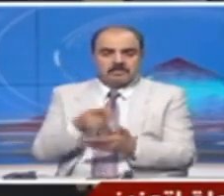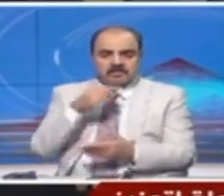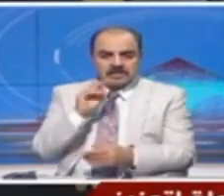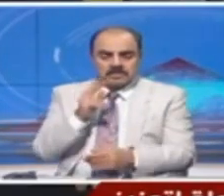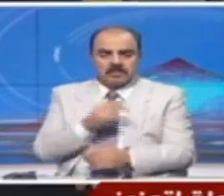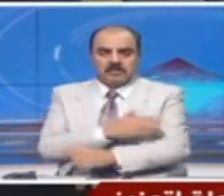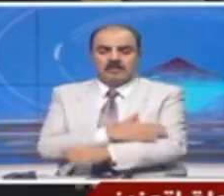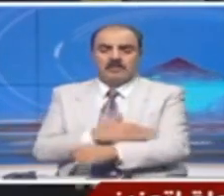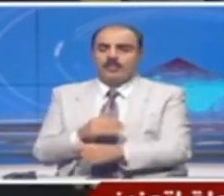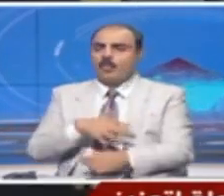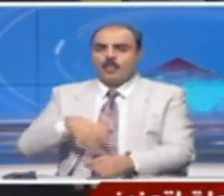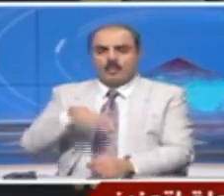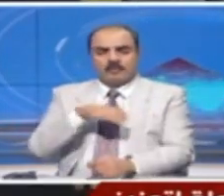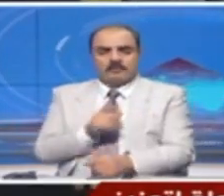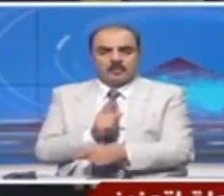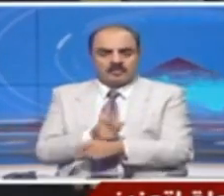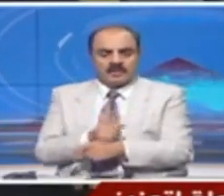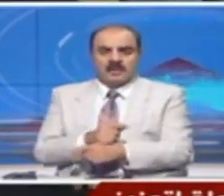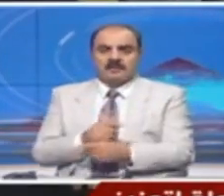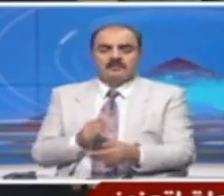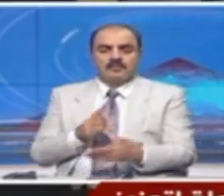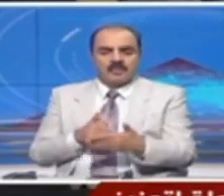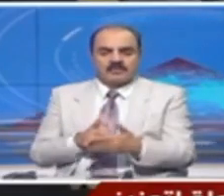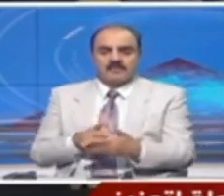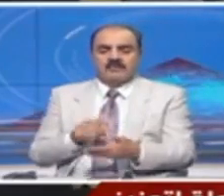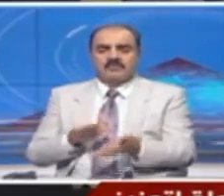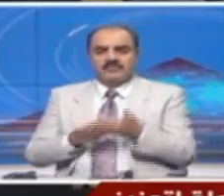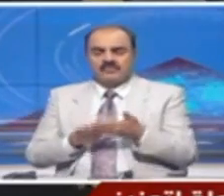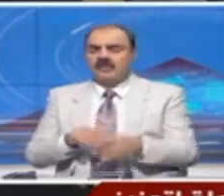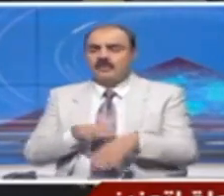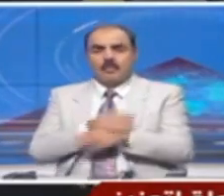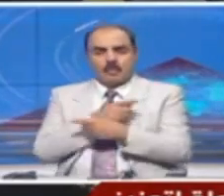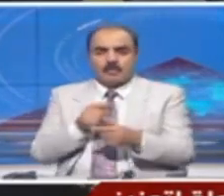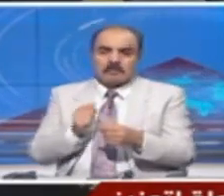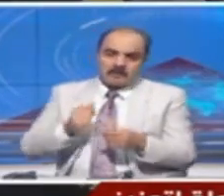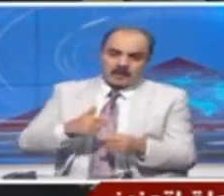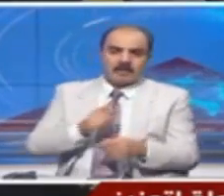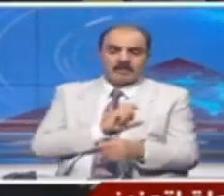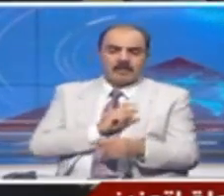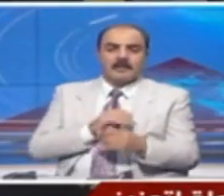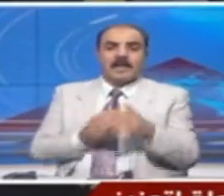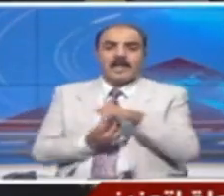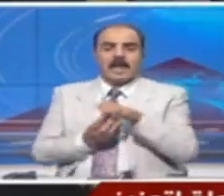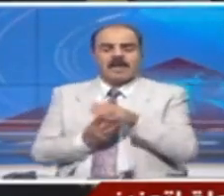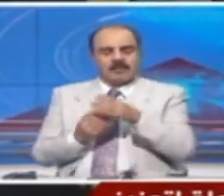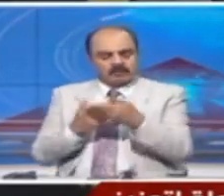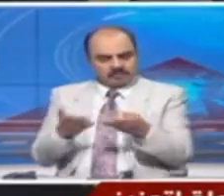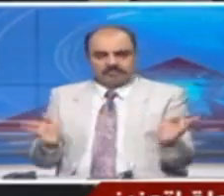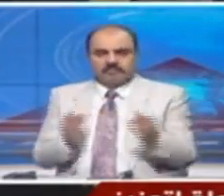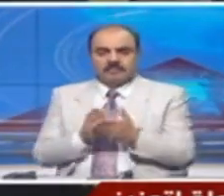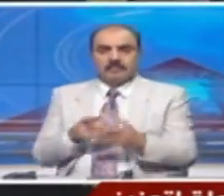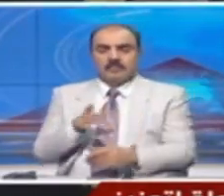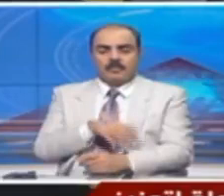أعضاء هيئة التدريس وأيضا الطلبة والعاملين في الجامعات المصرية،